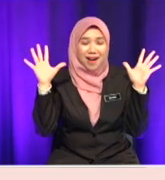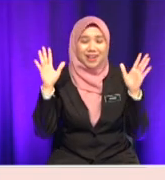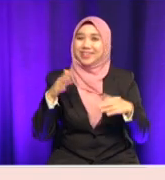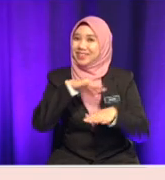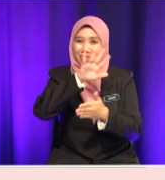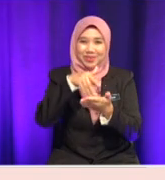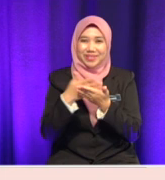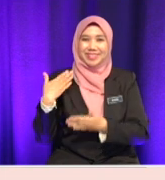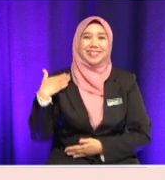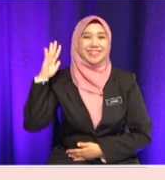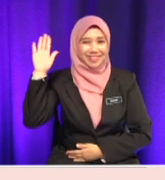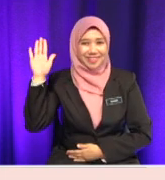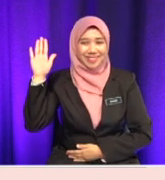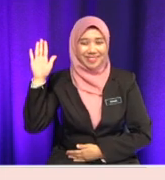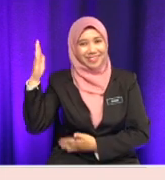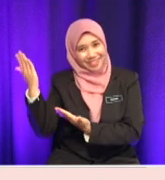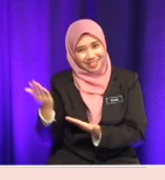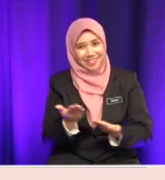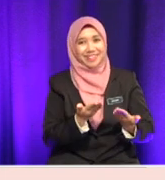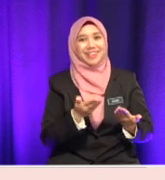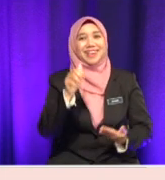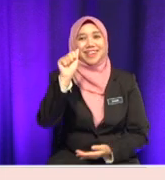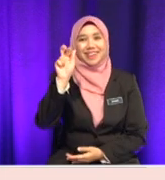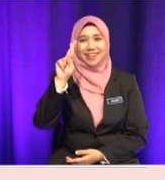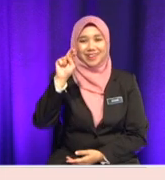bagus dipersilakan Arman